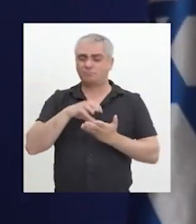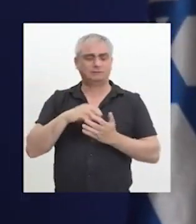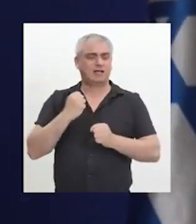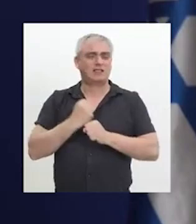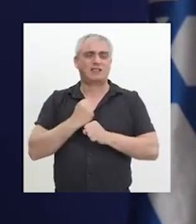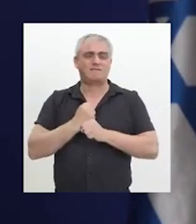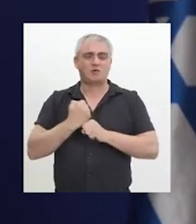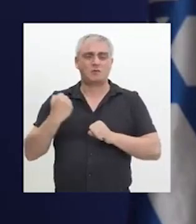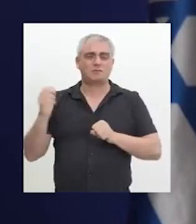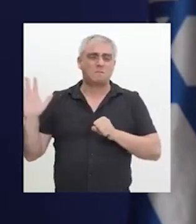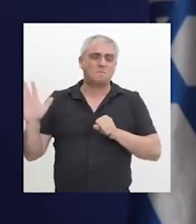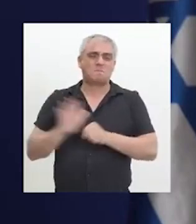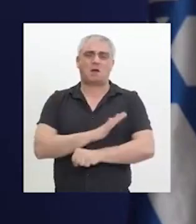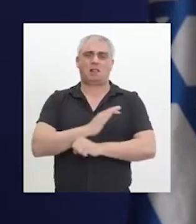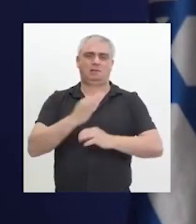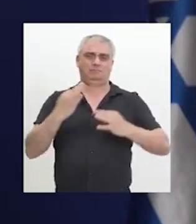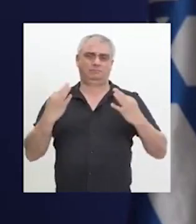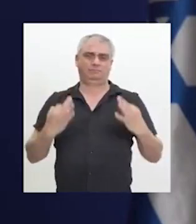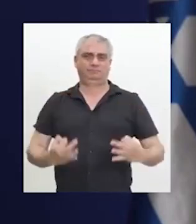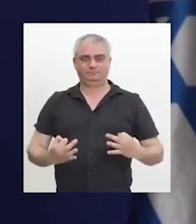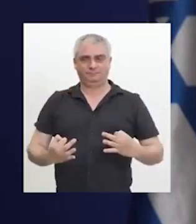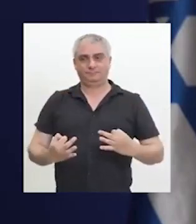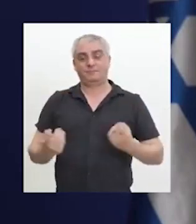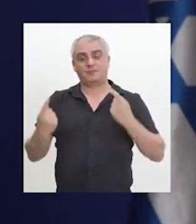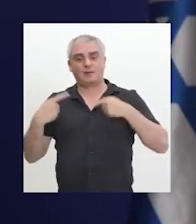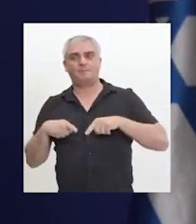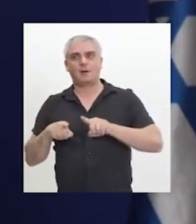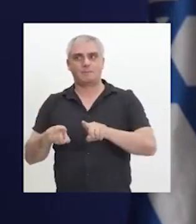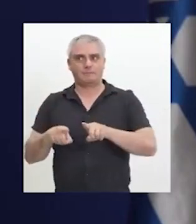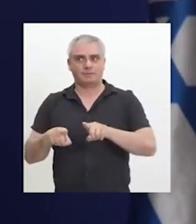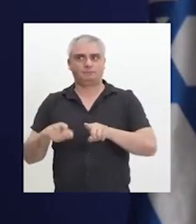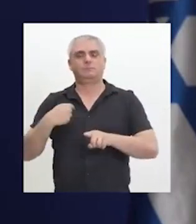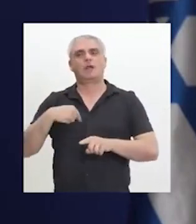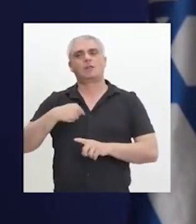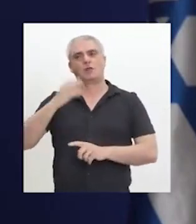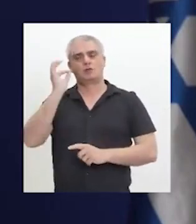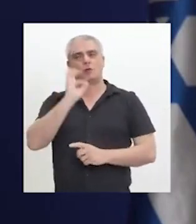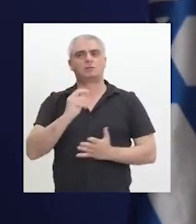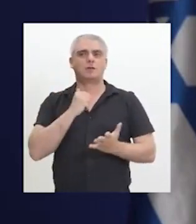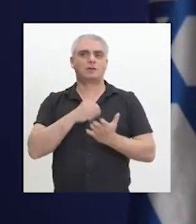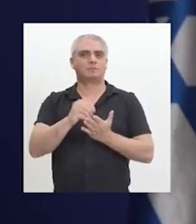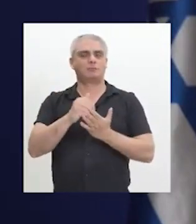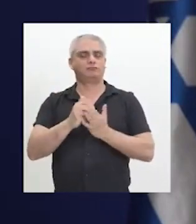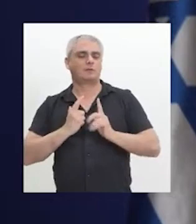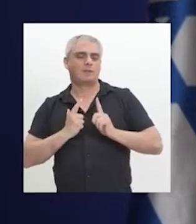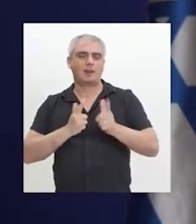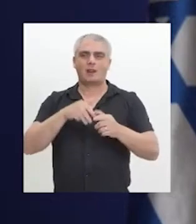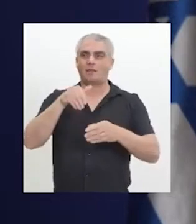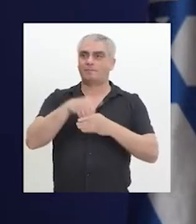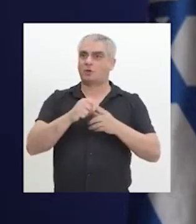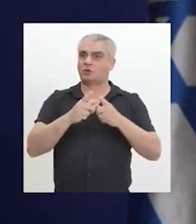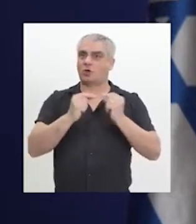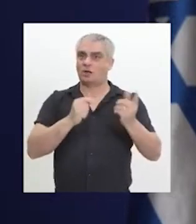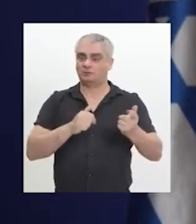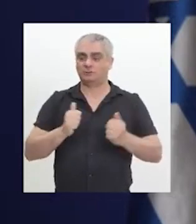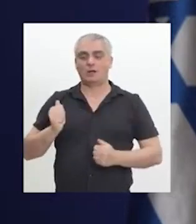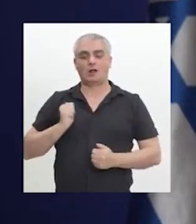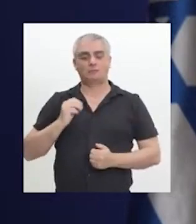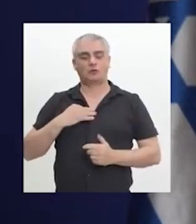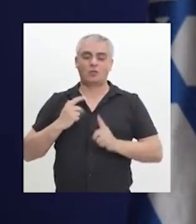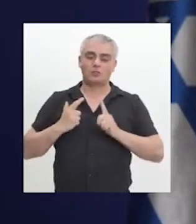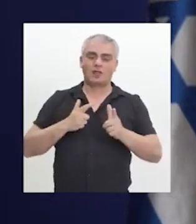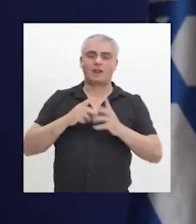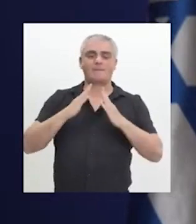בתפקוד מבצעי מלא במקביל אנחנו עדיין ממשיכים להילחם בעזה כוחותינו